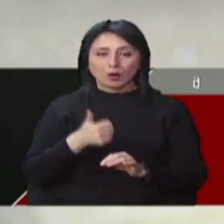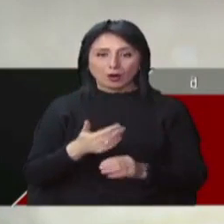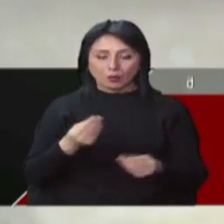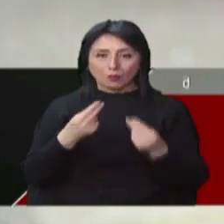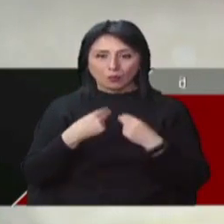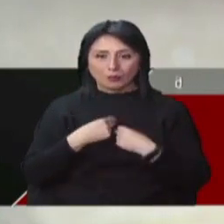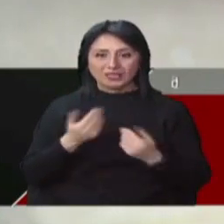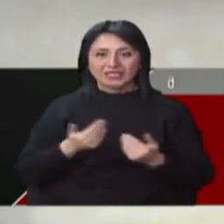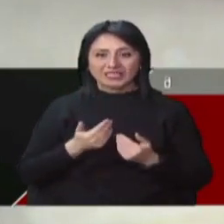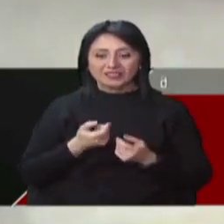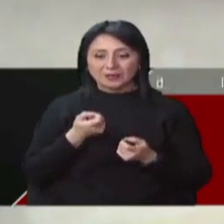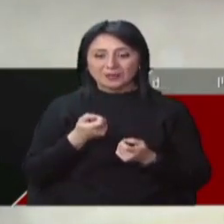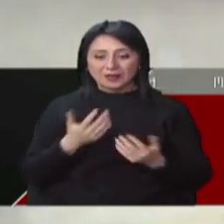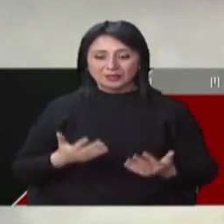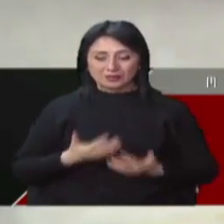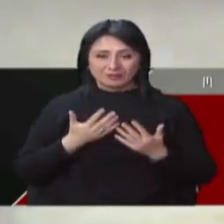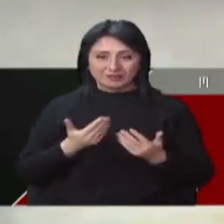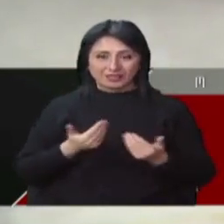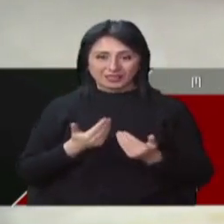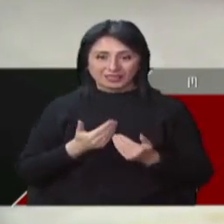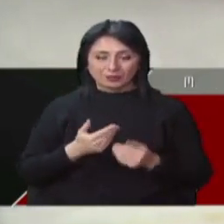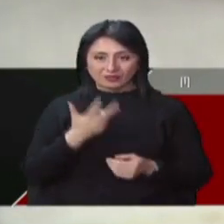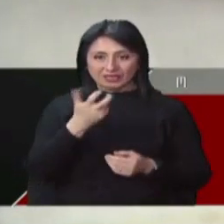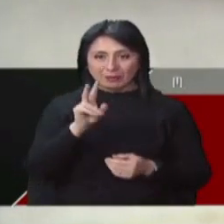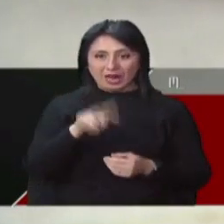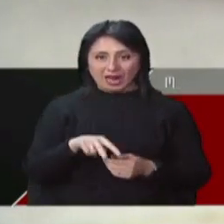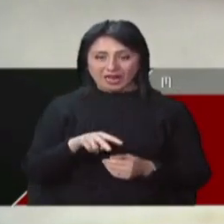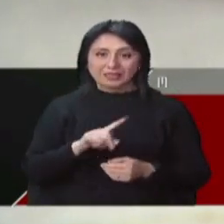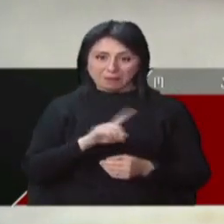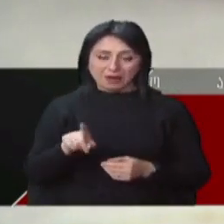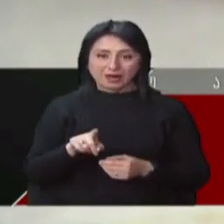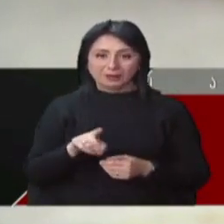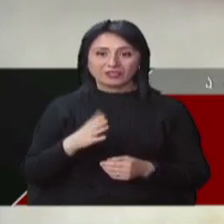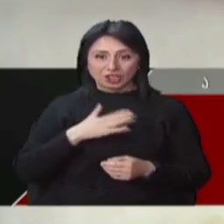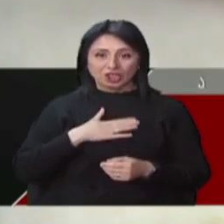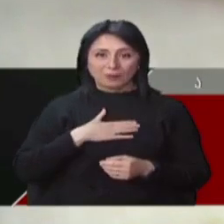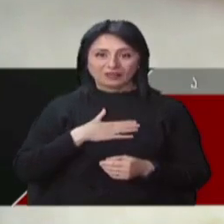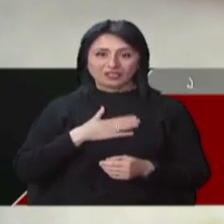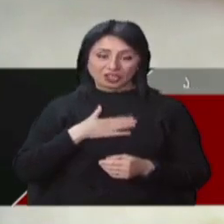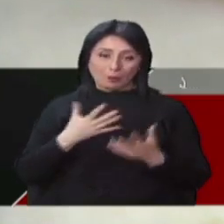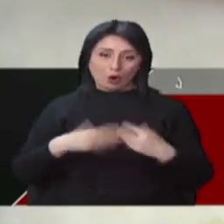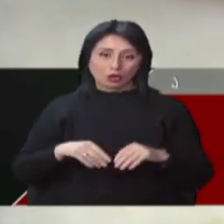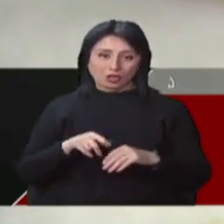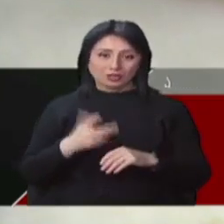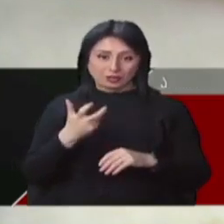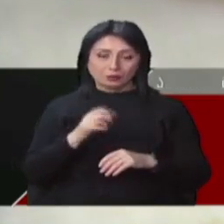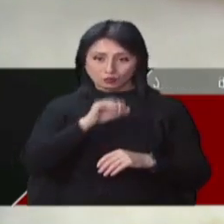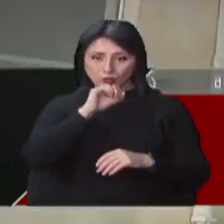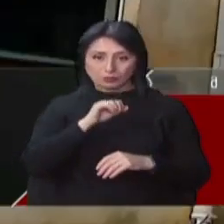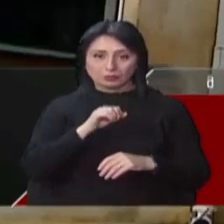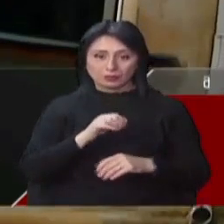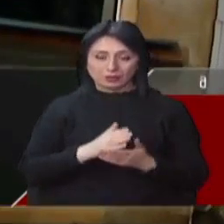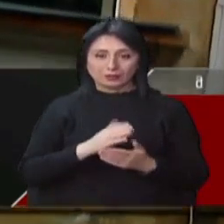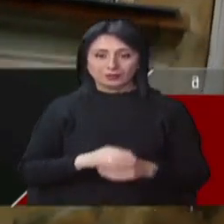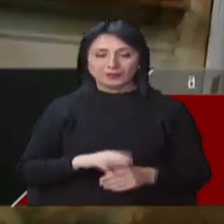მომცა რაღაც ცხოვრების პატარა სტიმული 300 ლარი არის, მაგრამ ჩემთვის და ჩემი ოჯახისთვის რაღაც